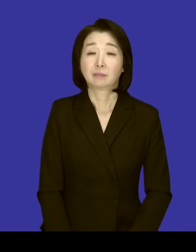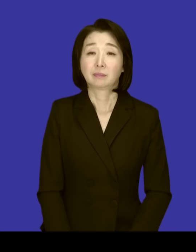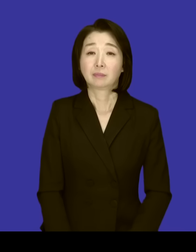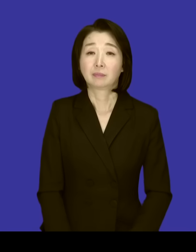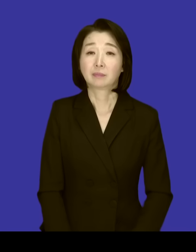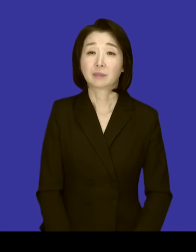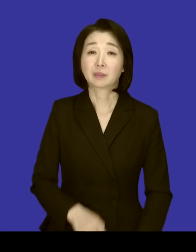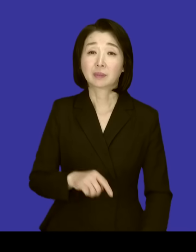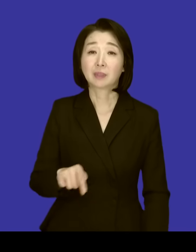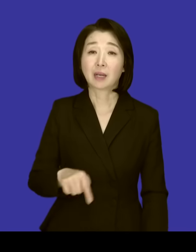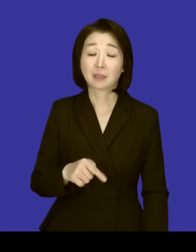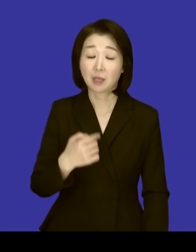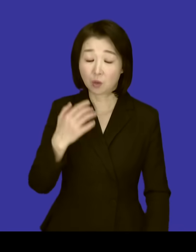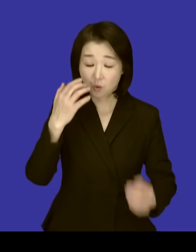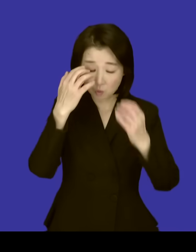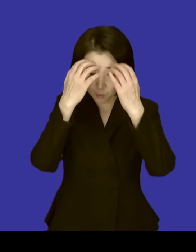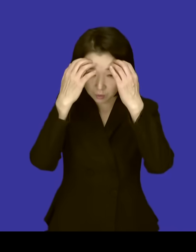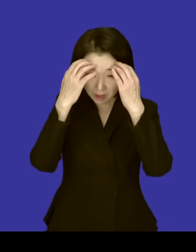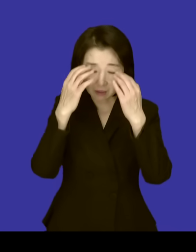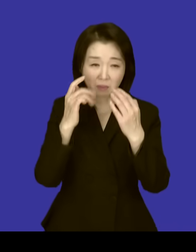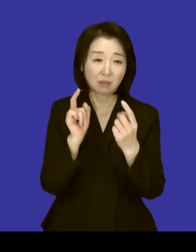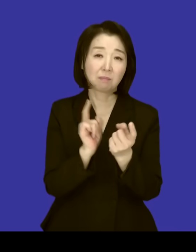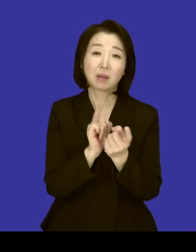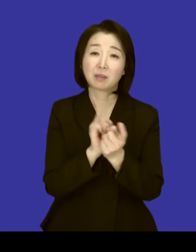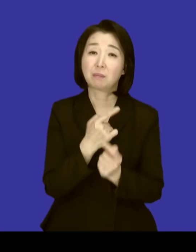그 가운데 수많은 고난들을 겪어오면서